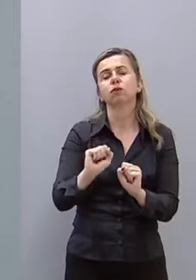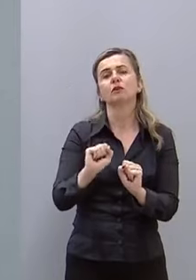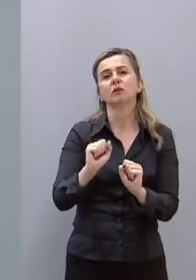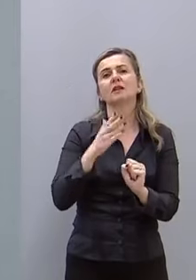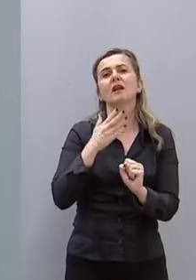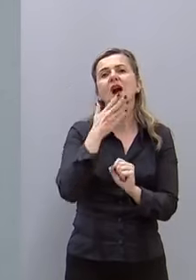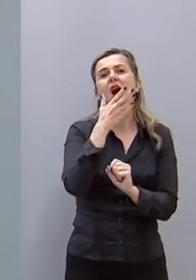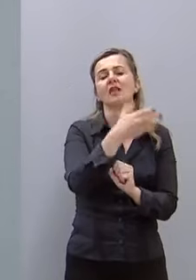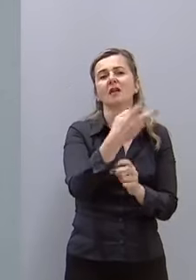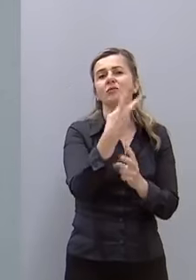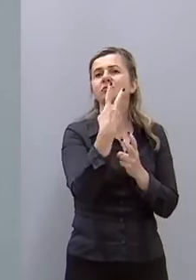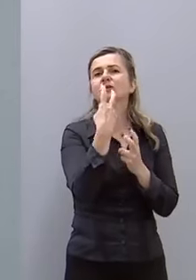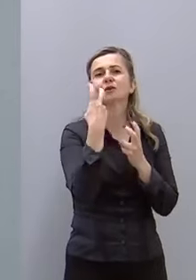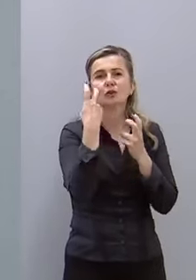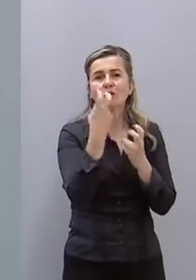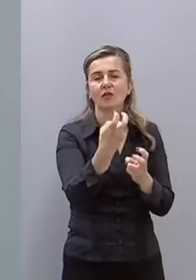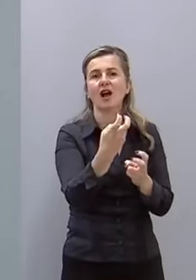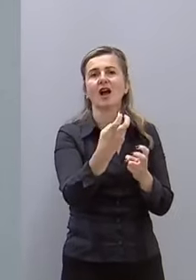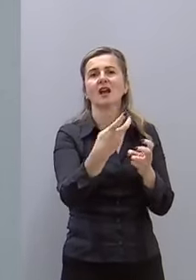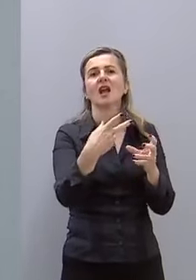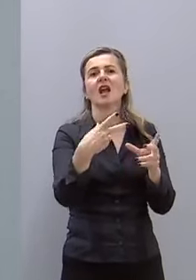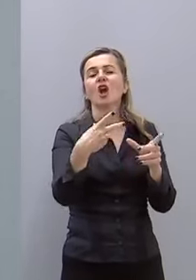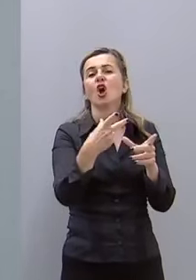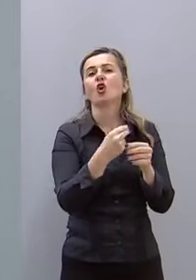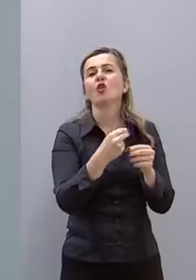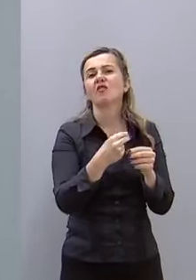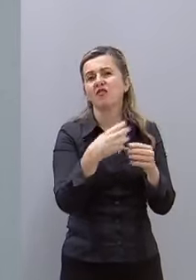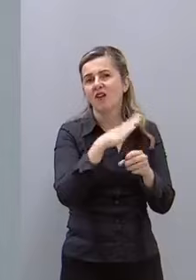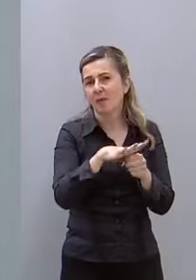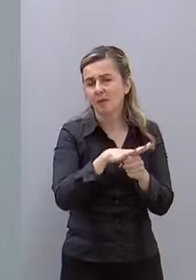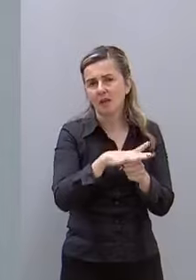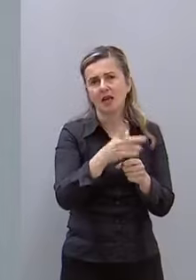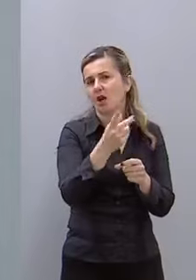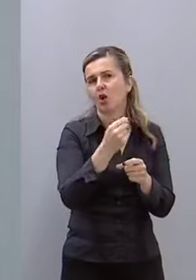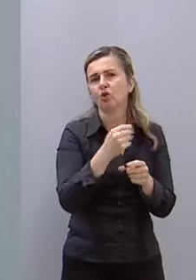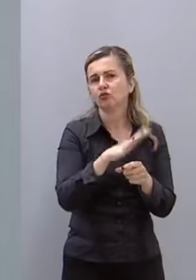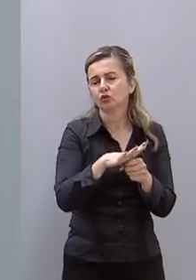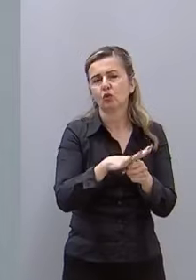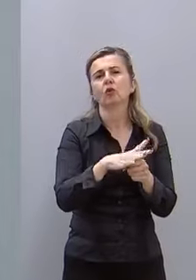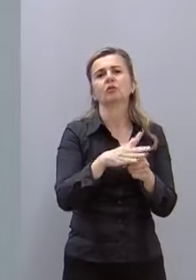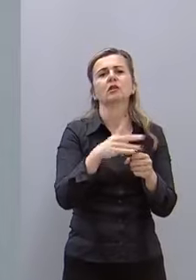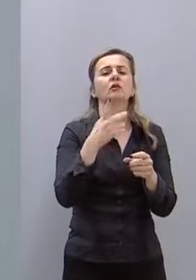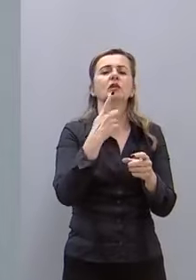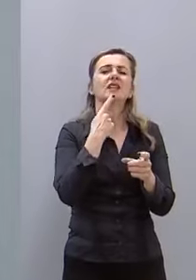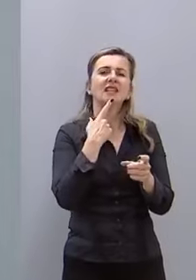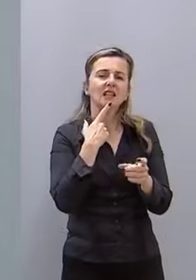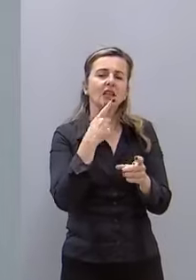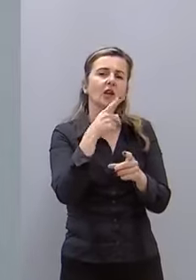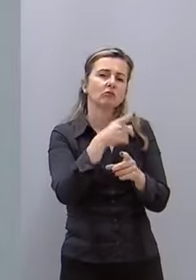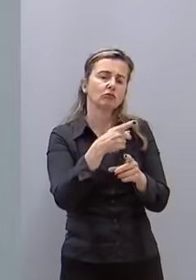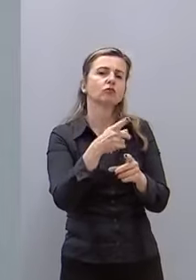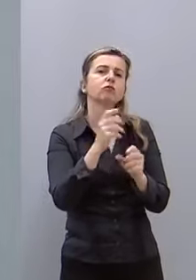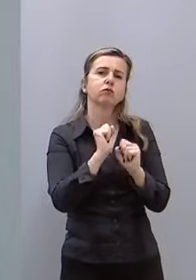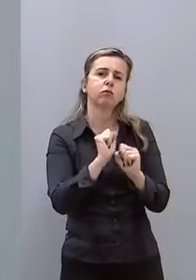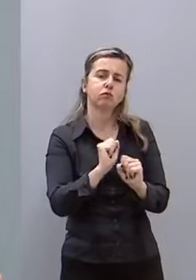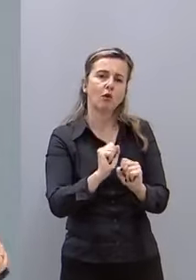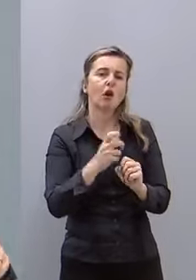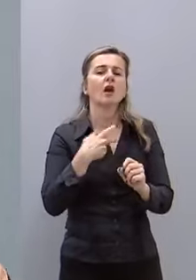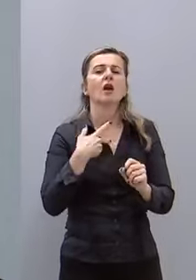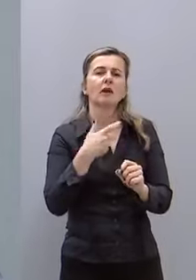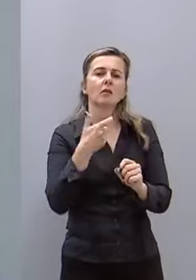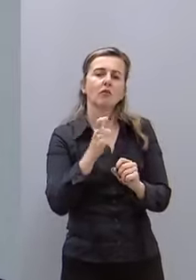andare a trovare i propri congiunti e'con i congiunti cioè coloro che tu puoi un motivo di